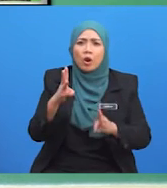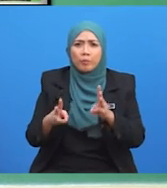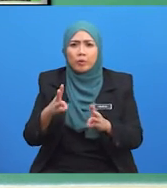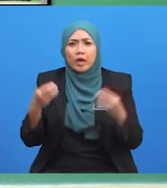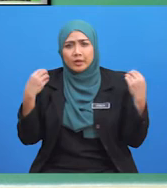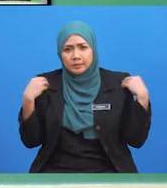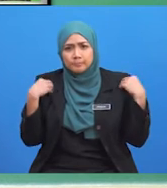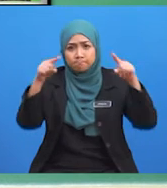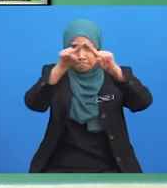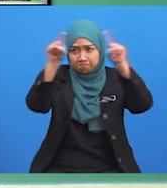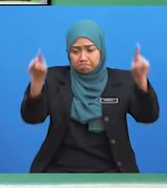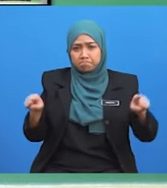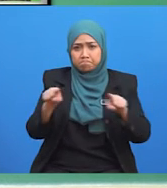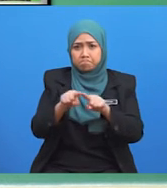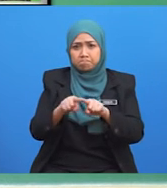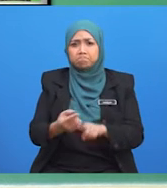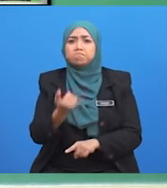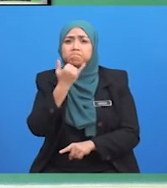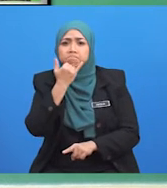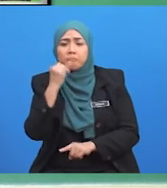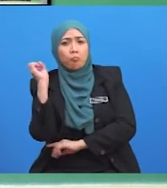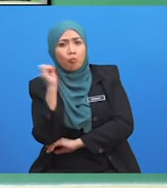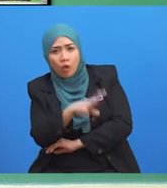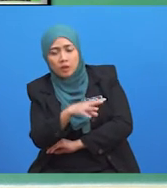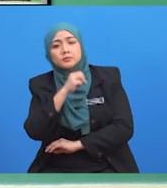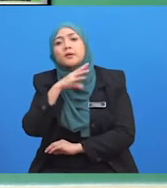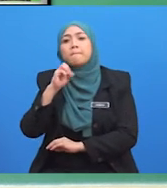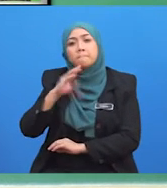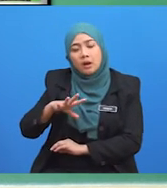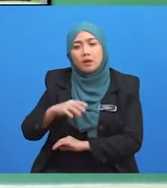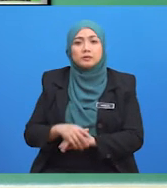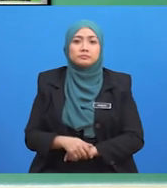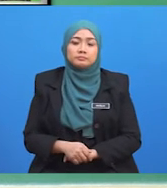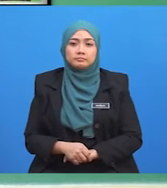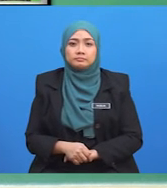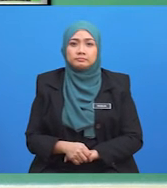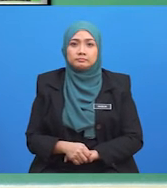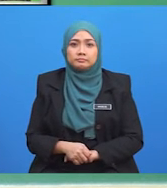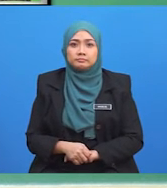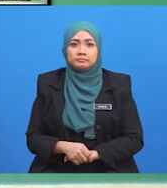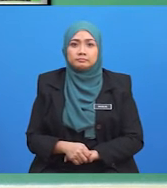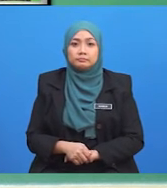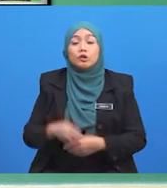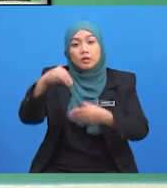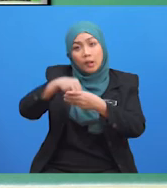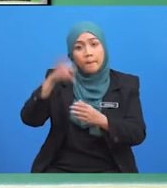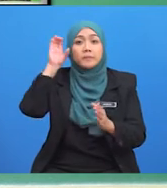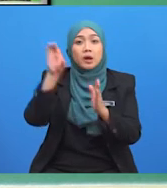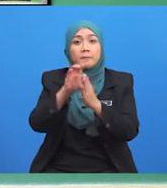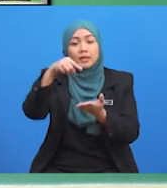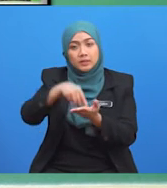papan tanda dilarang membuang sampah. Cikgu ulang ya. Dalam gambar